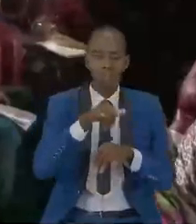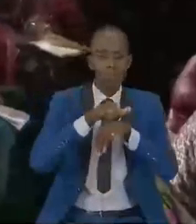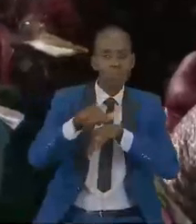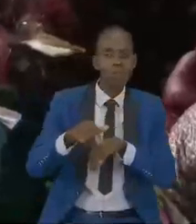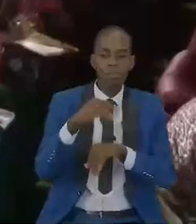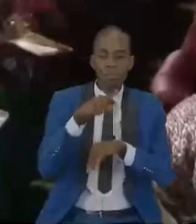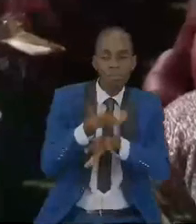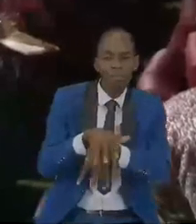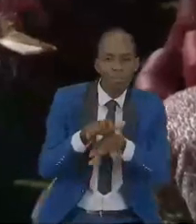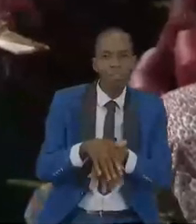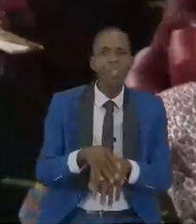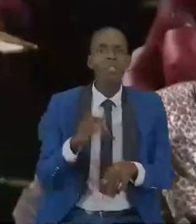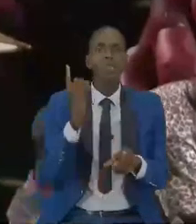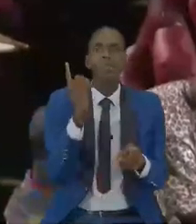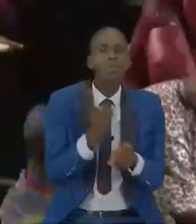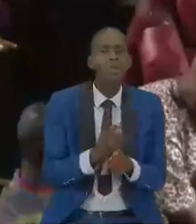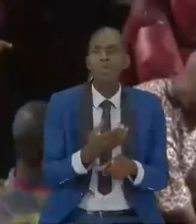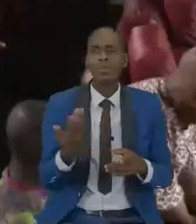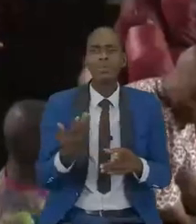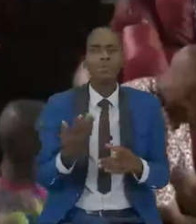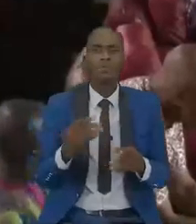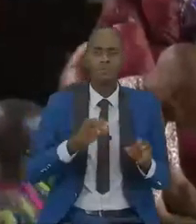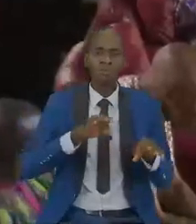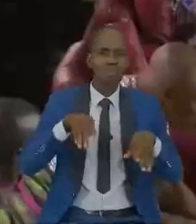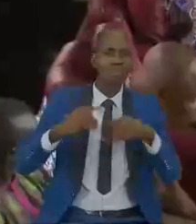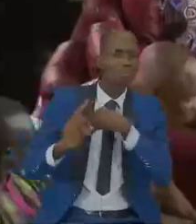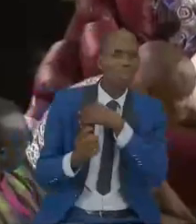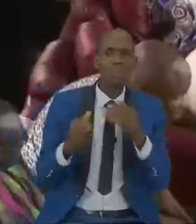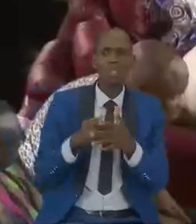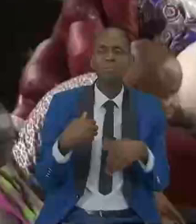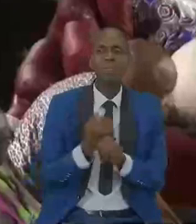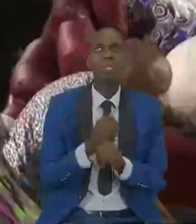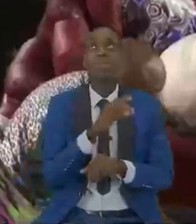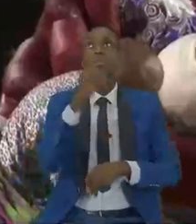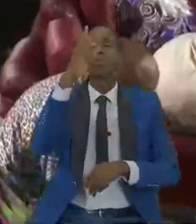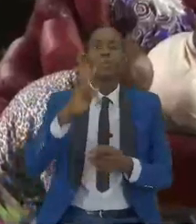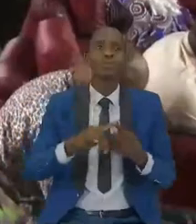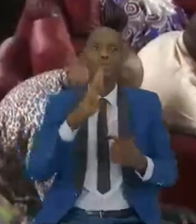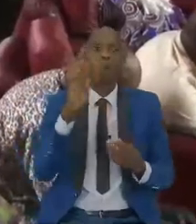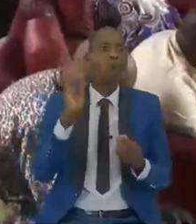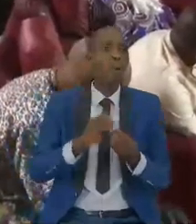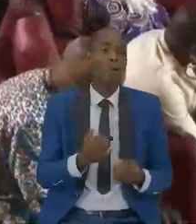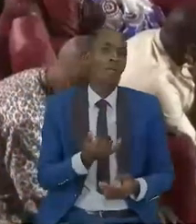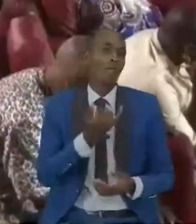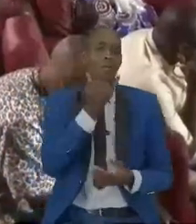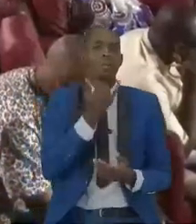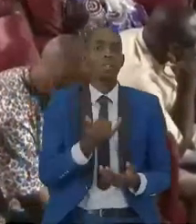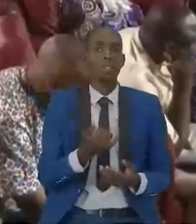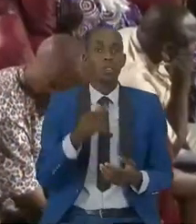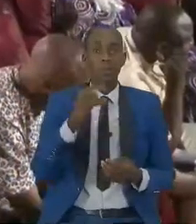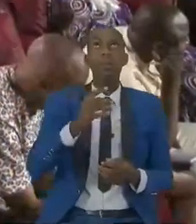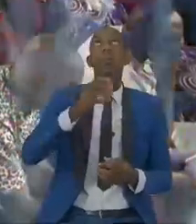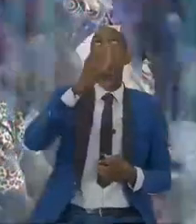il s'est attristé. Le péché que vous commettez, le mensonge que vous proférez, et cela blesse le